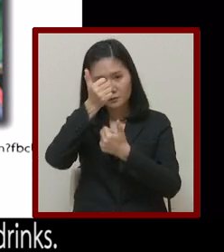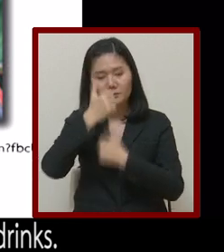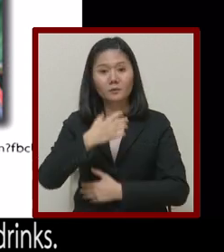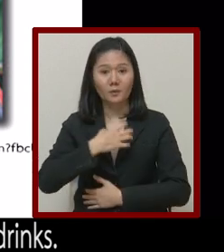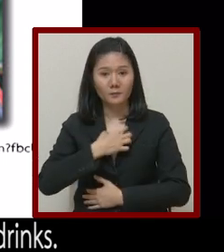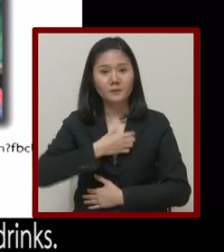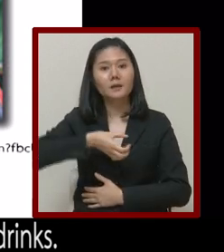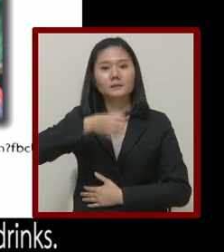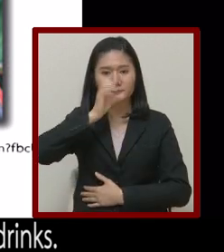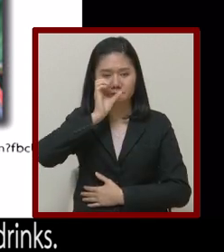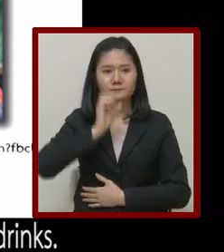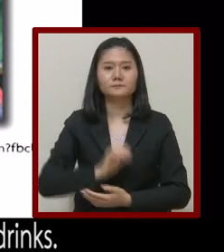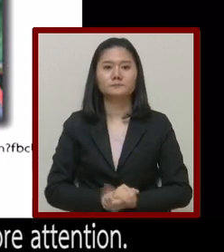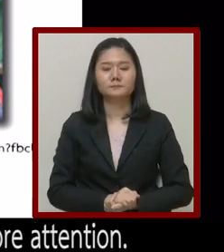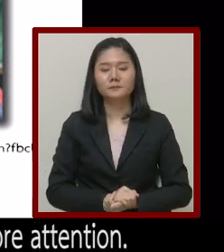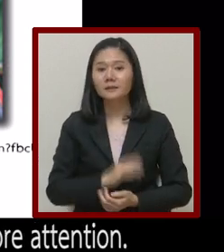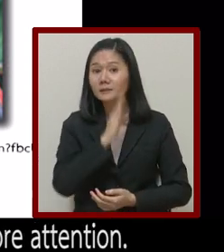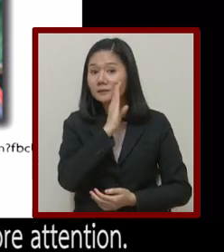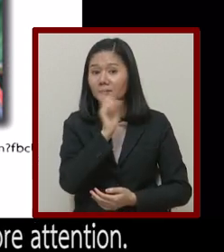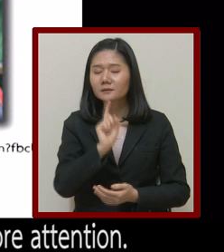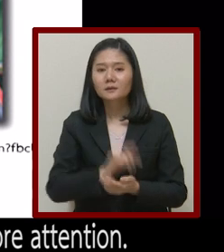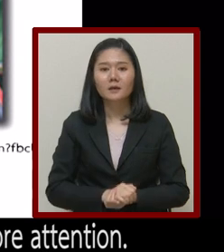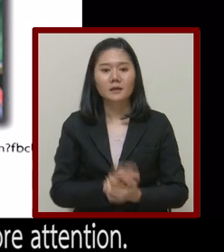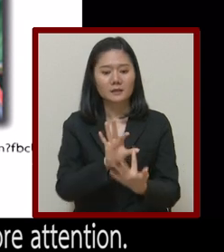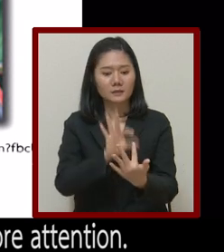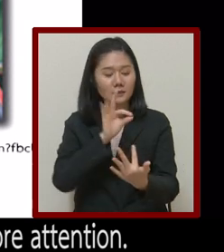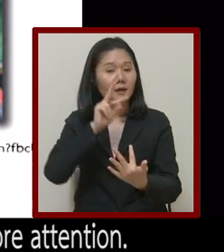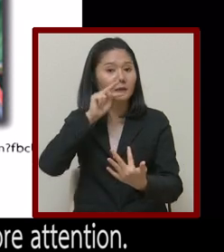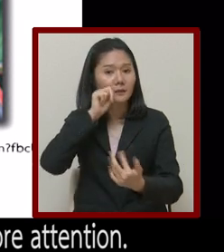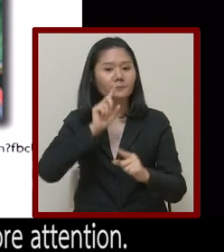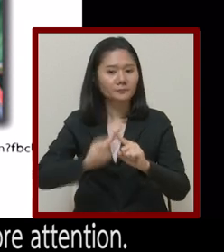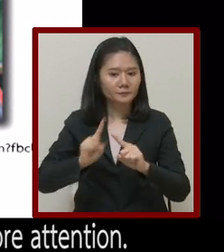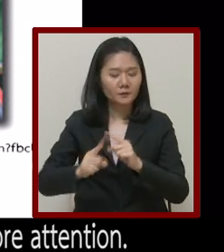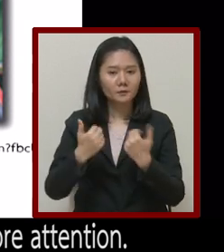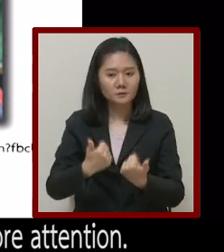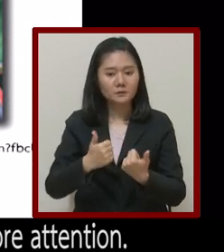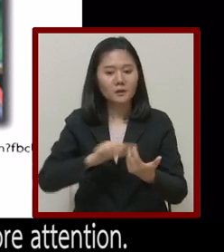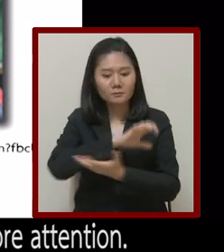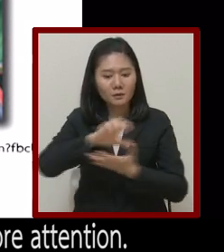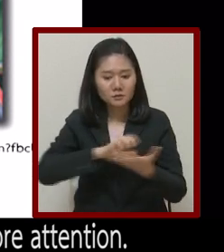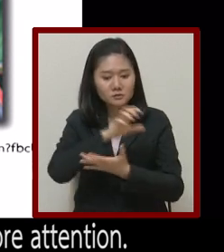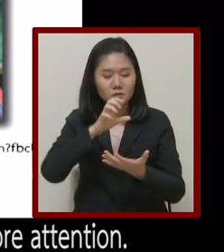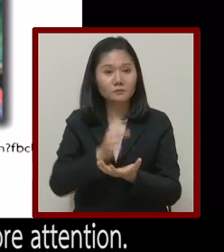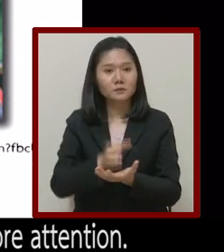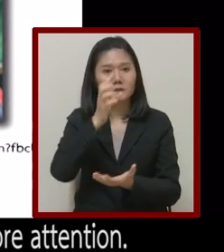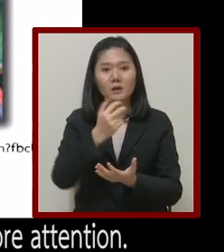ความอยากที่จะดื่มขึ้นใช่ไหมถ้าเกิดว่าเราเลือกน้ำเหล่านี้เนี่ยไปใส่ในภาชนะ